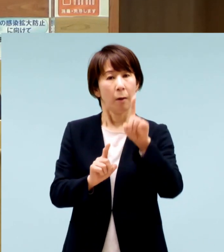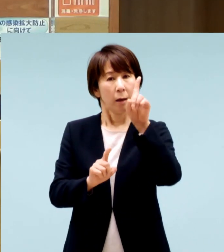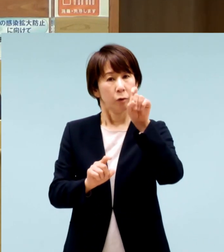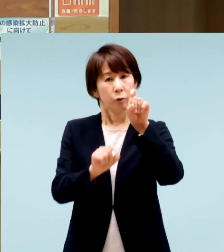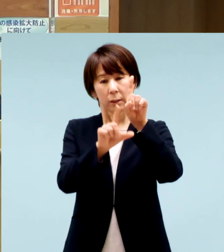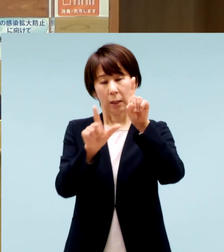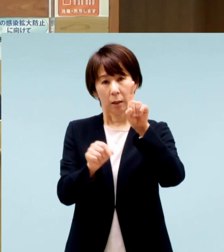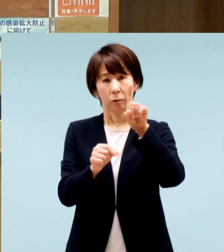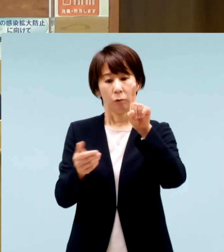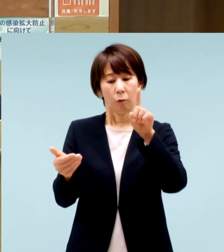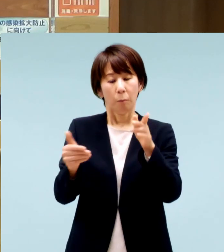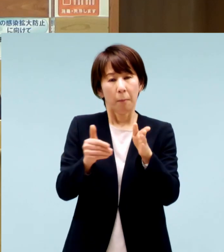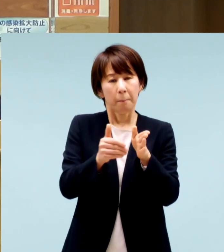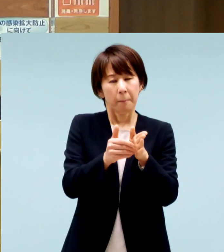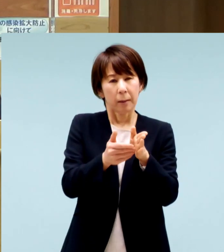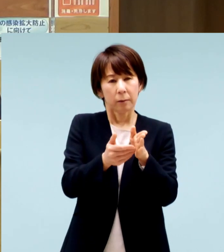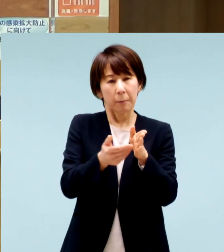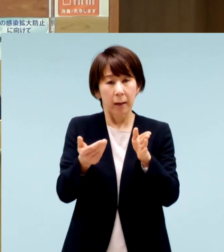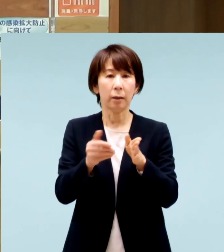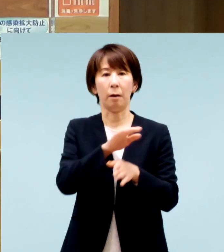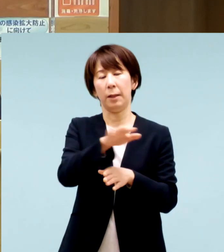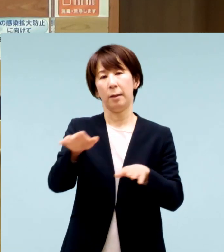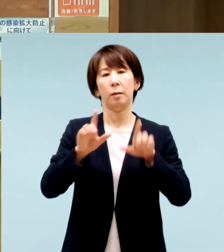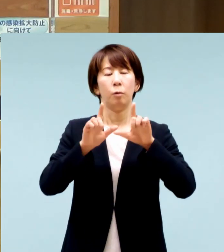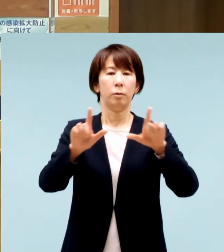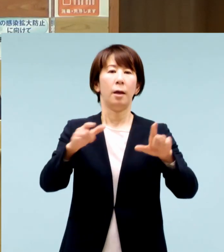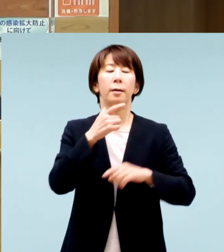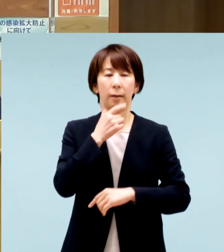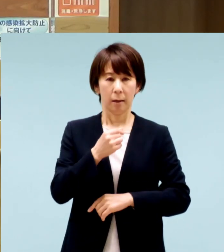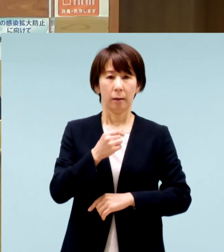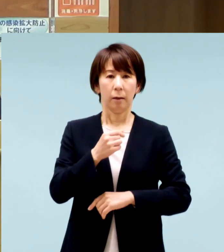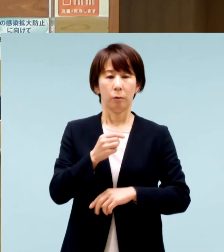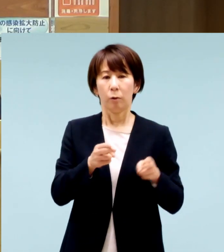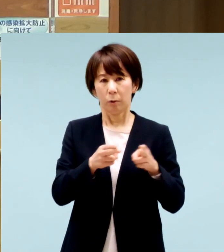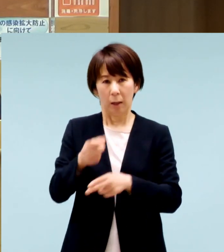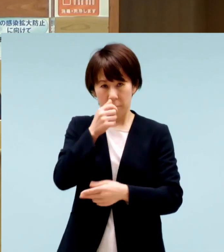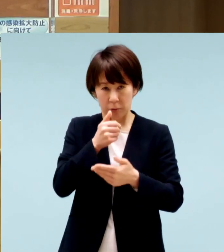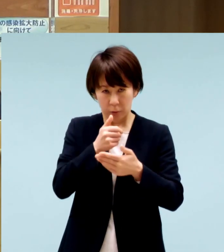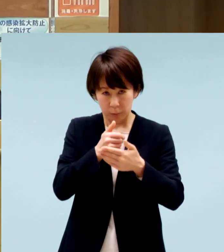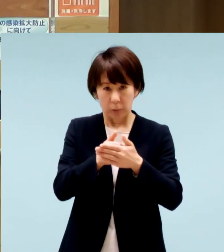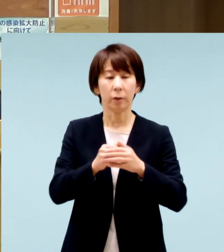ますので、こういった備えを万全にしていきたいというふうに思ってます。